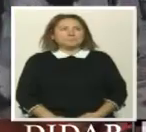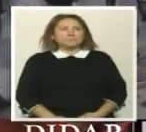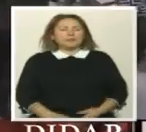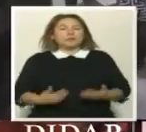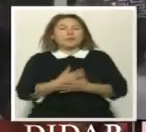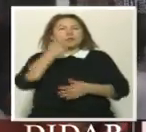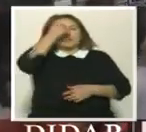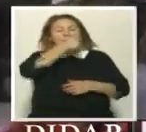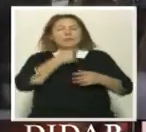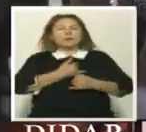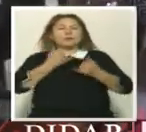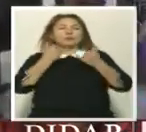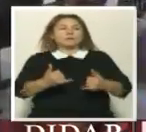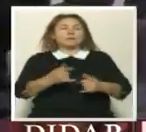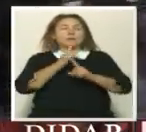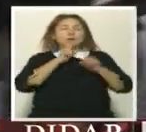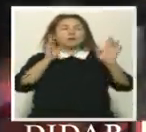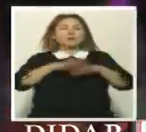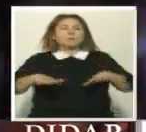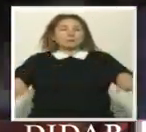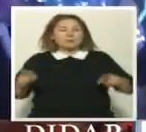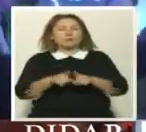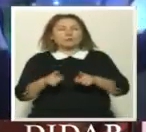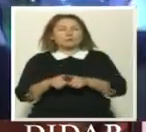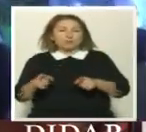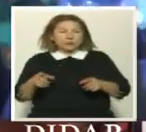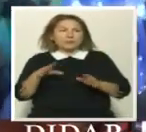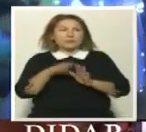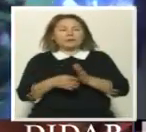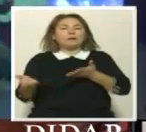Жаңа жылдық мерекені ұйымдастырушылар ерекше балаларды да назардан тыс